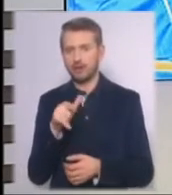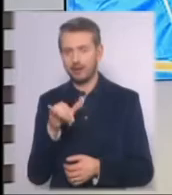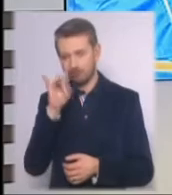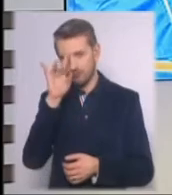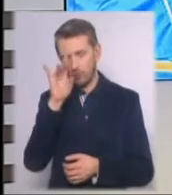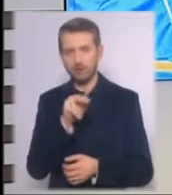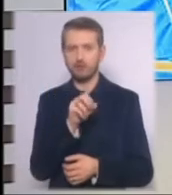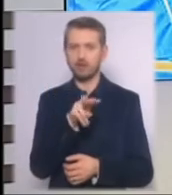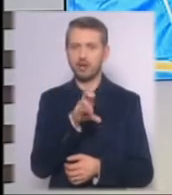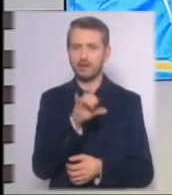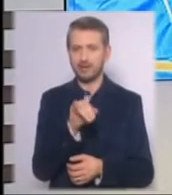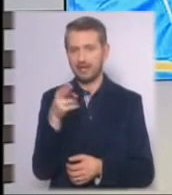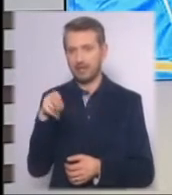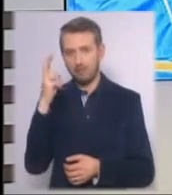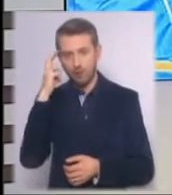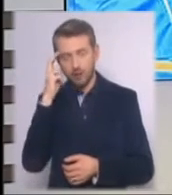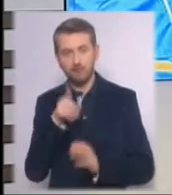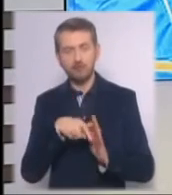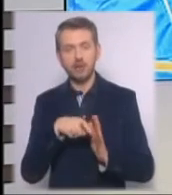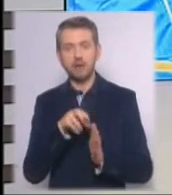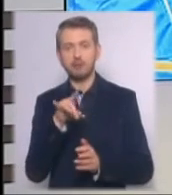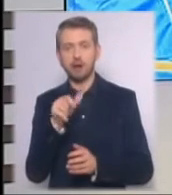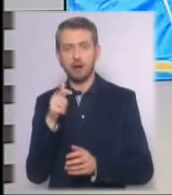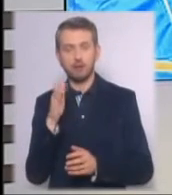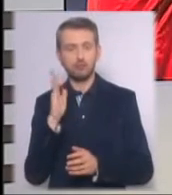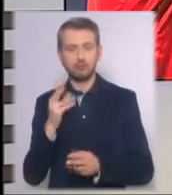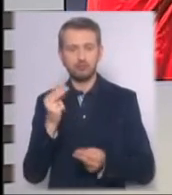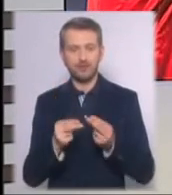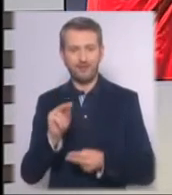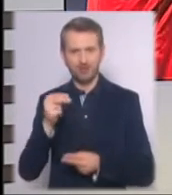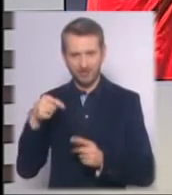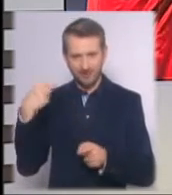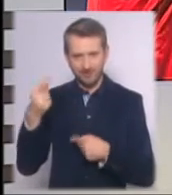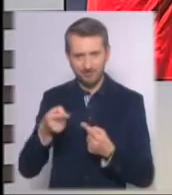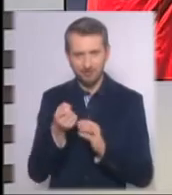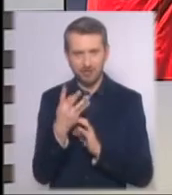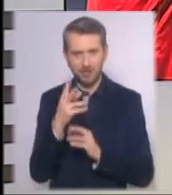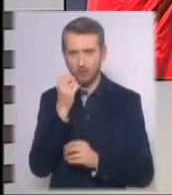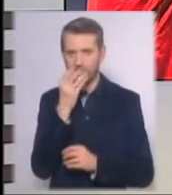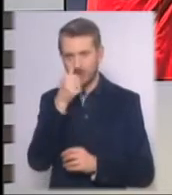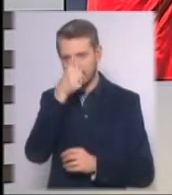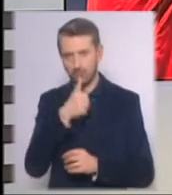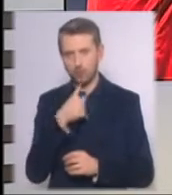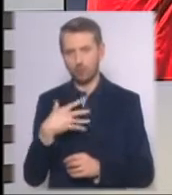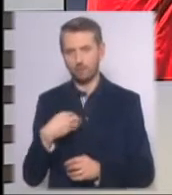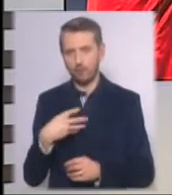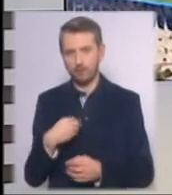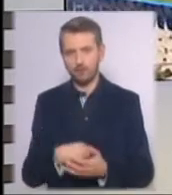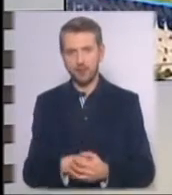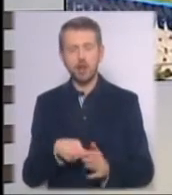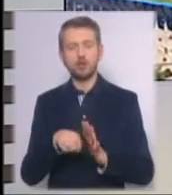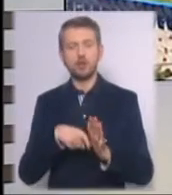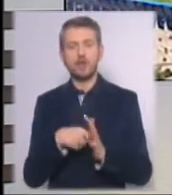Динамо Київ». Нагадаємо, «Шахтар» і «Брага» зіграють найближчого четверга, 14 квітня, у Львові. Донецький